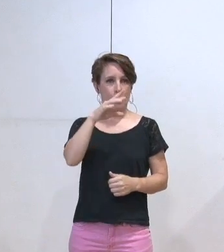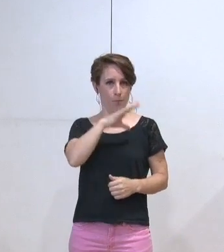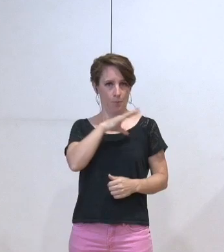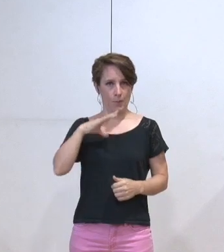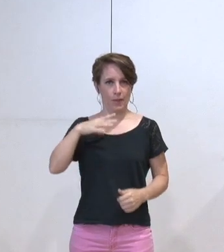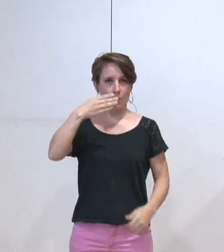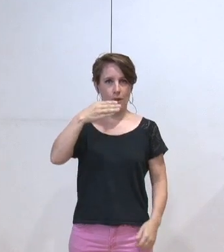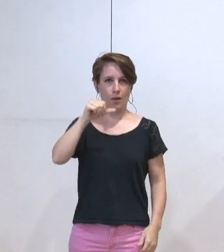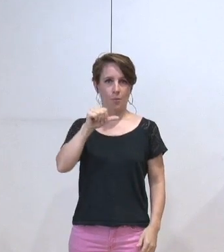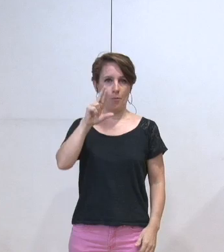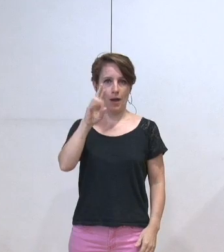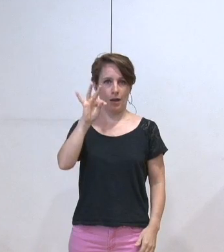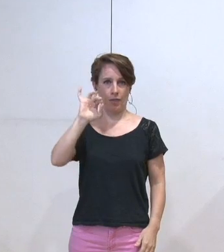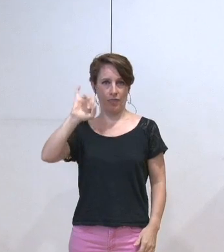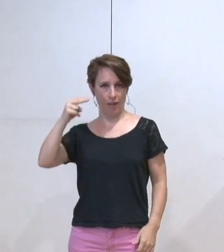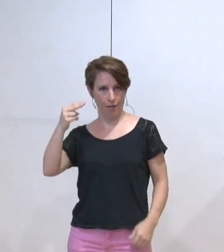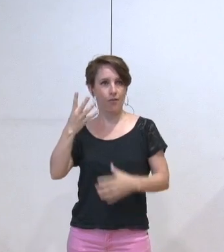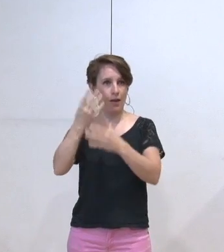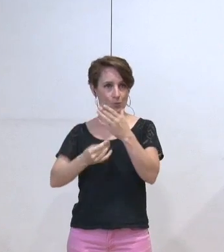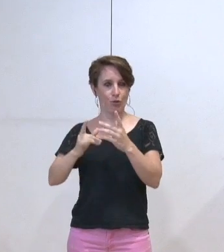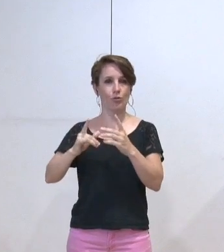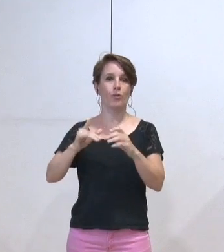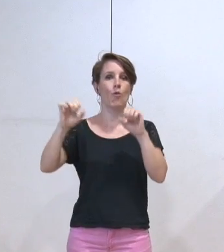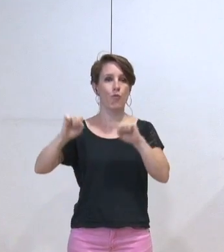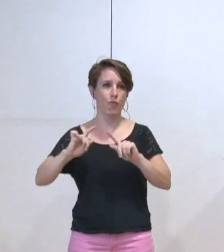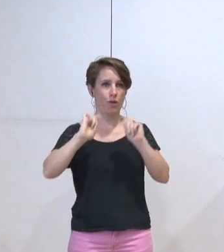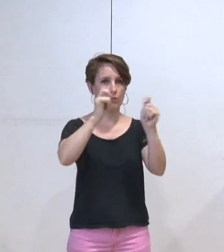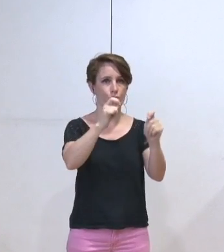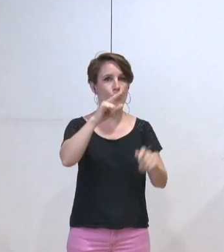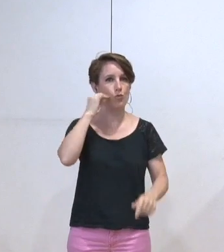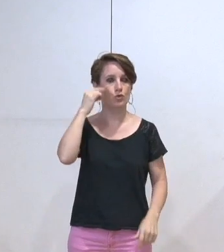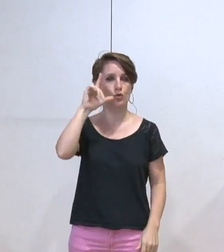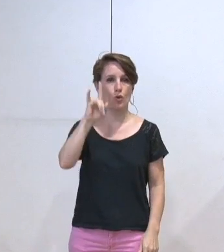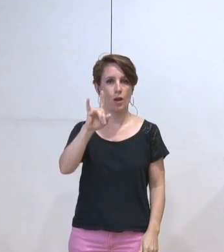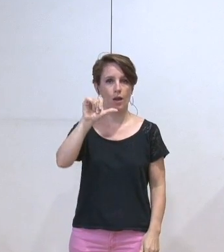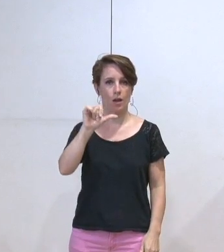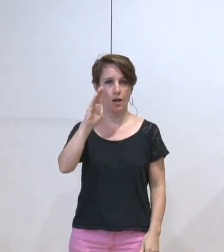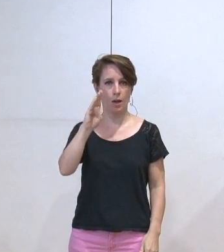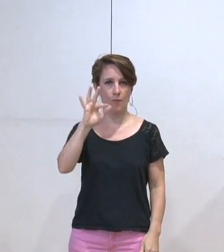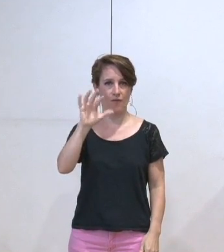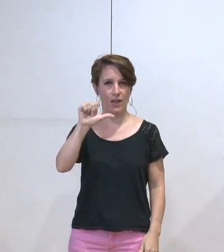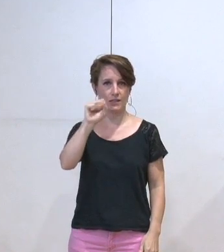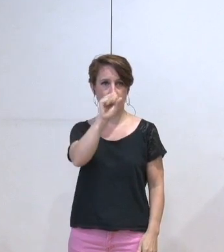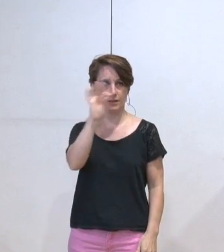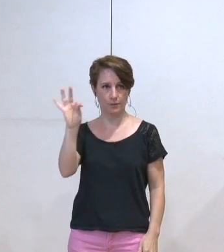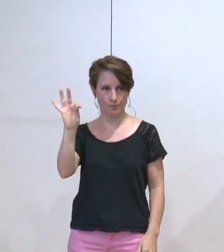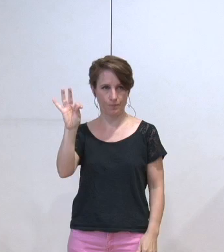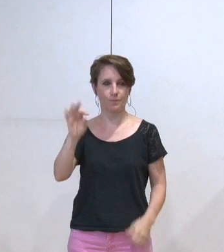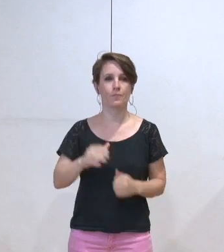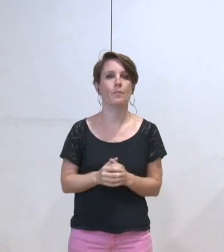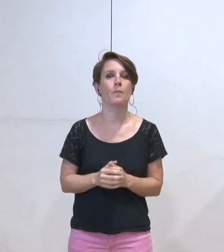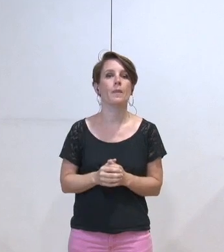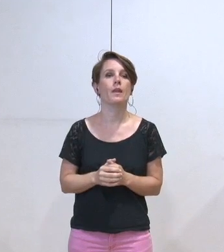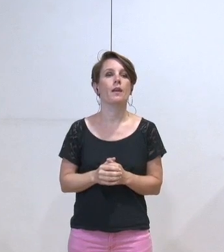monsieur Sabri madame capde pont monsieur Macré